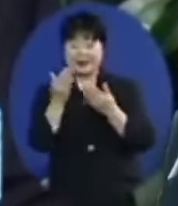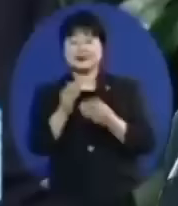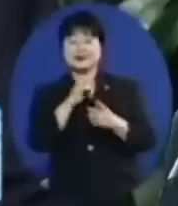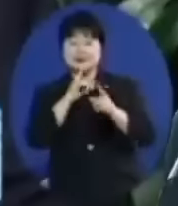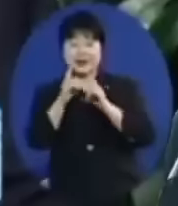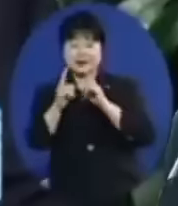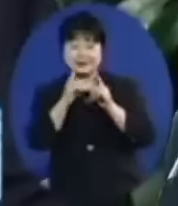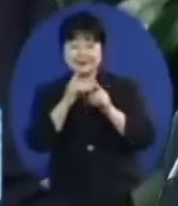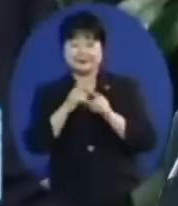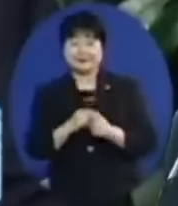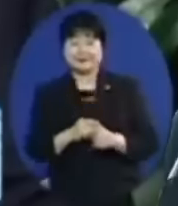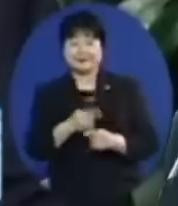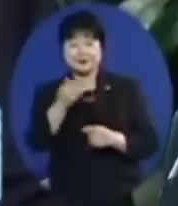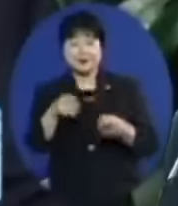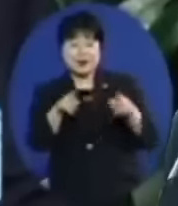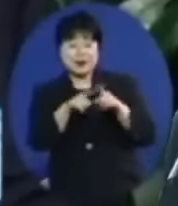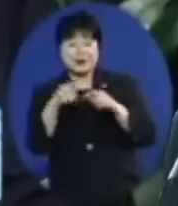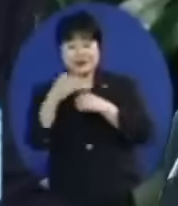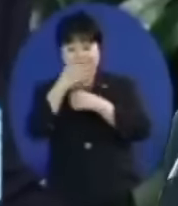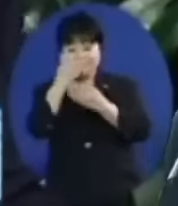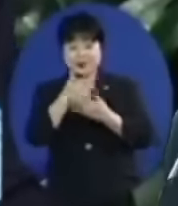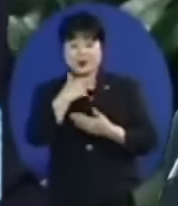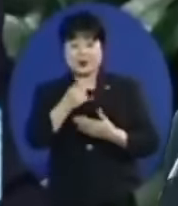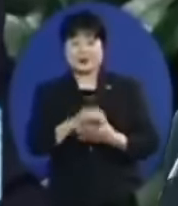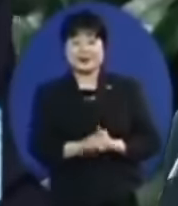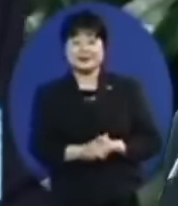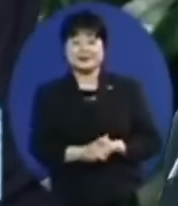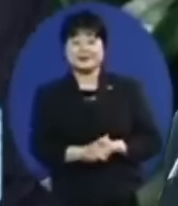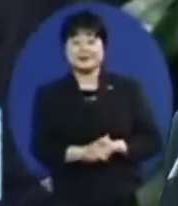제목으로 여러분과 함께 은혜를 나누고자 하는 것입니다.